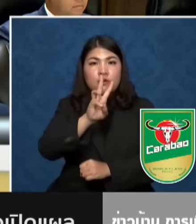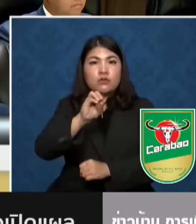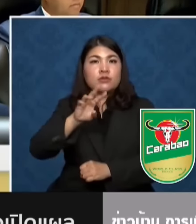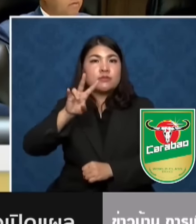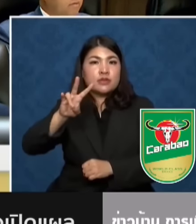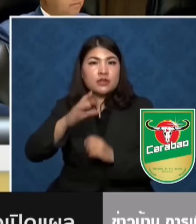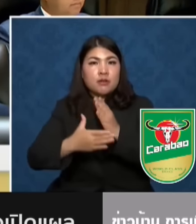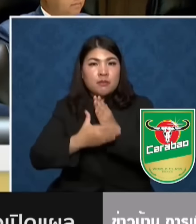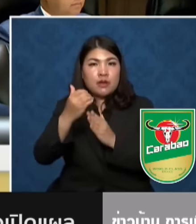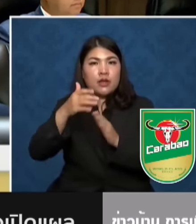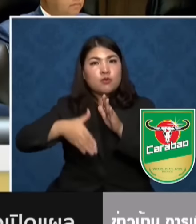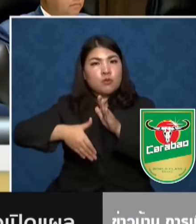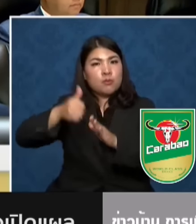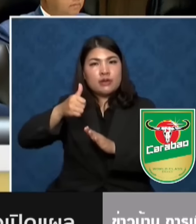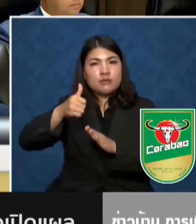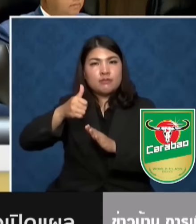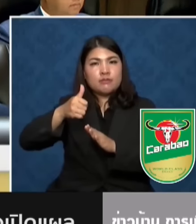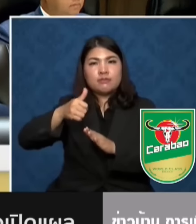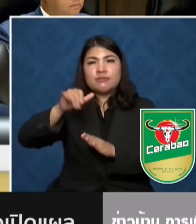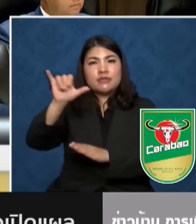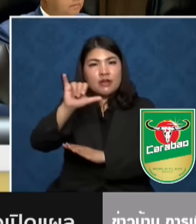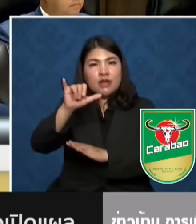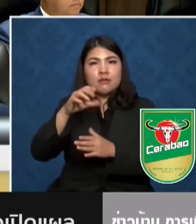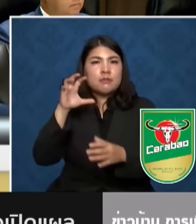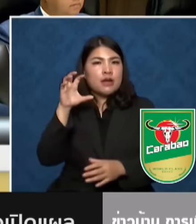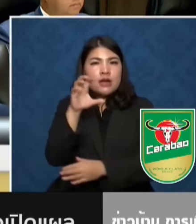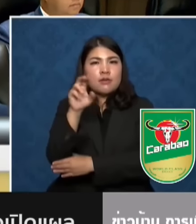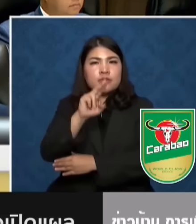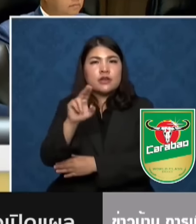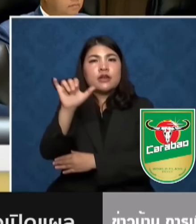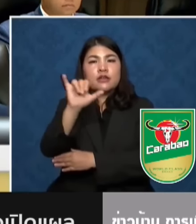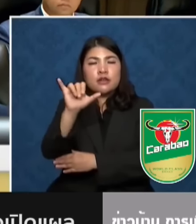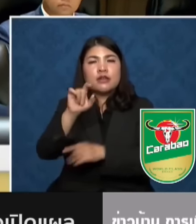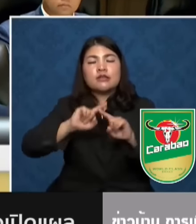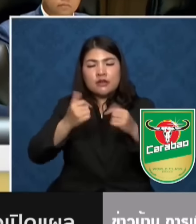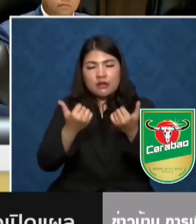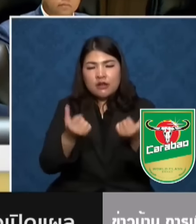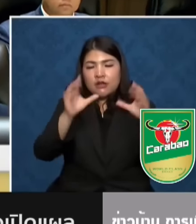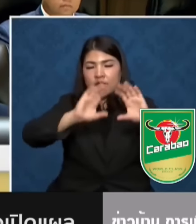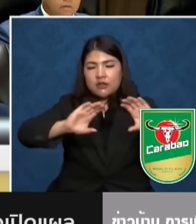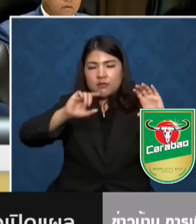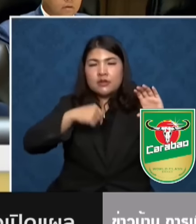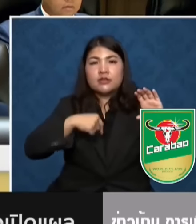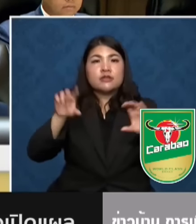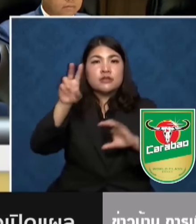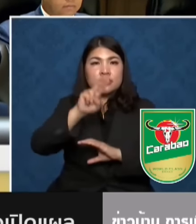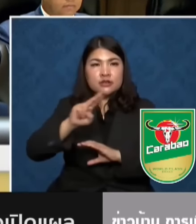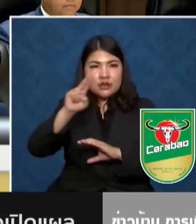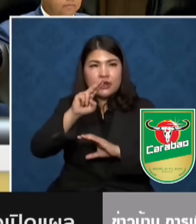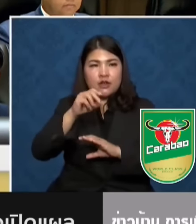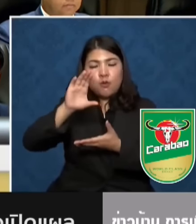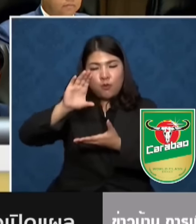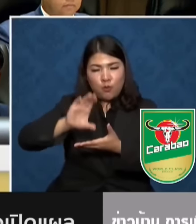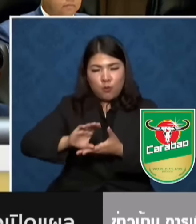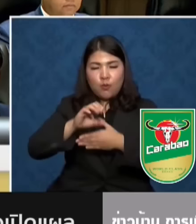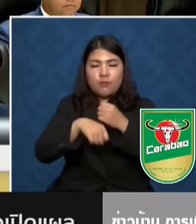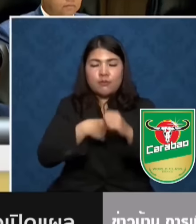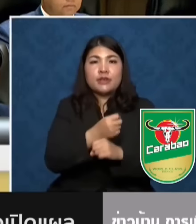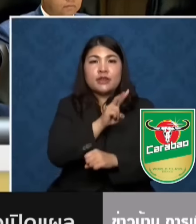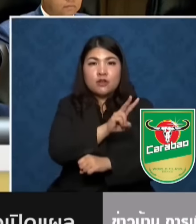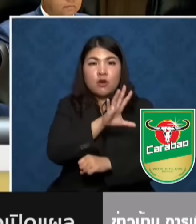ะช่วงหนึ่งเนี่ยช่วงหนึ่งอันนี้ก็ไม่รู้ว่าสับสนอะไรกันหรือเปล่านะปรากฏคุณจุลินเนี่ยแก